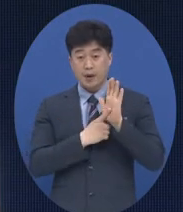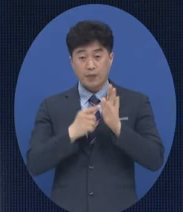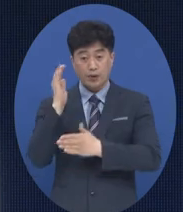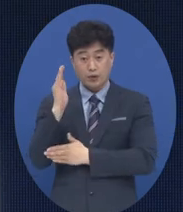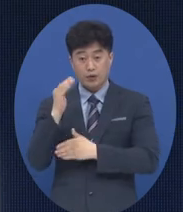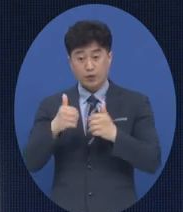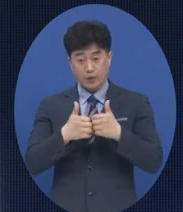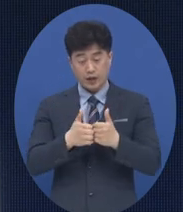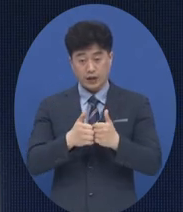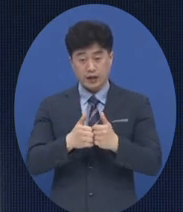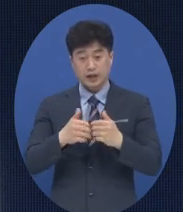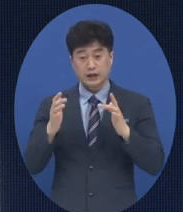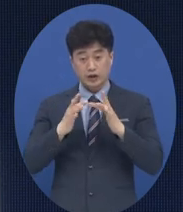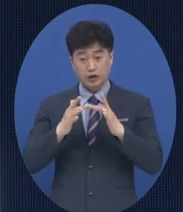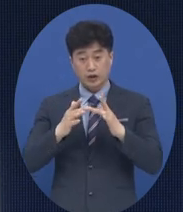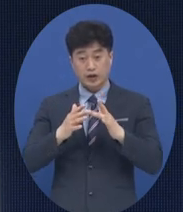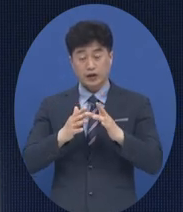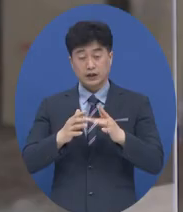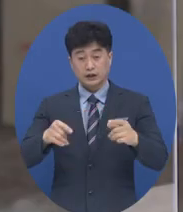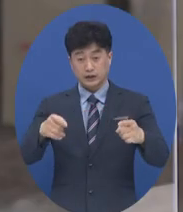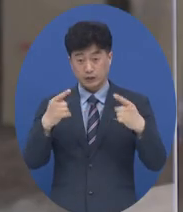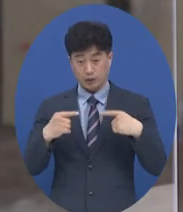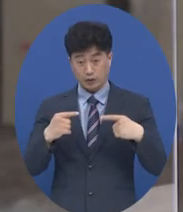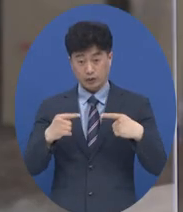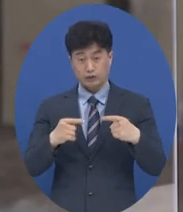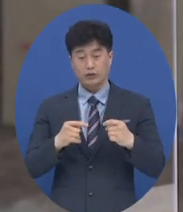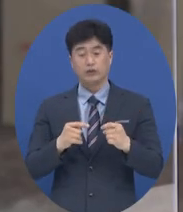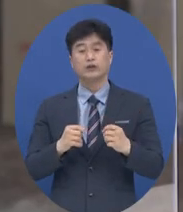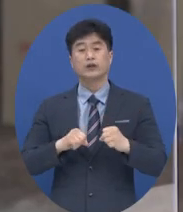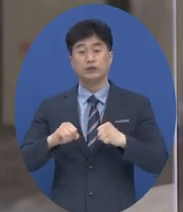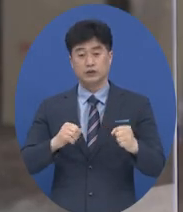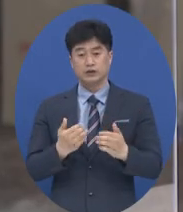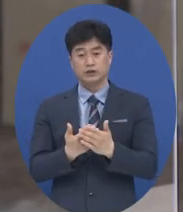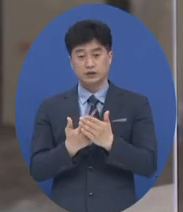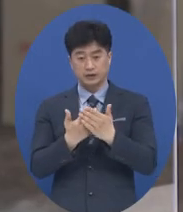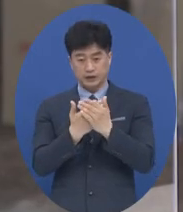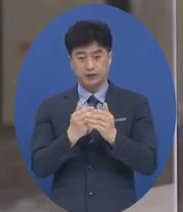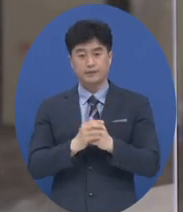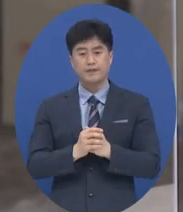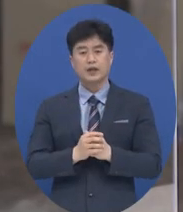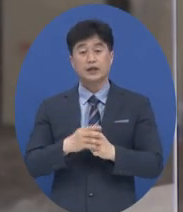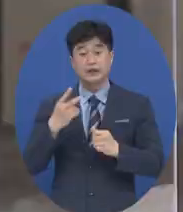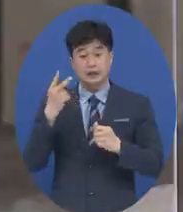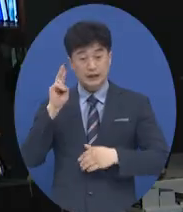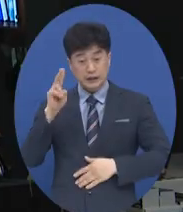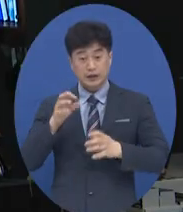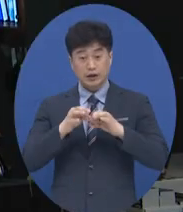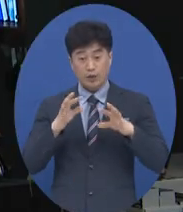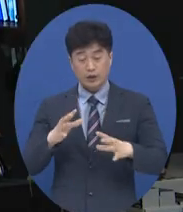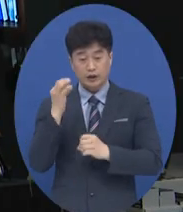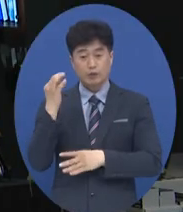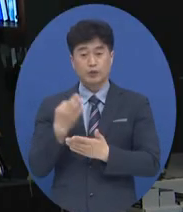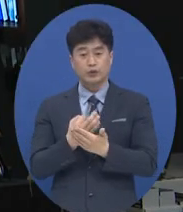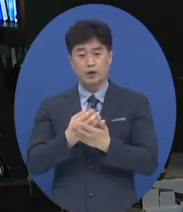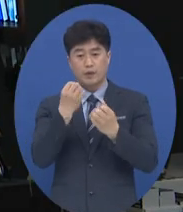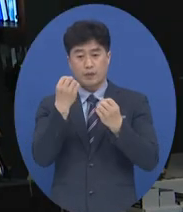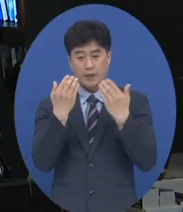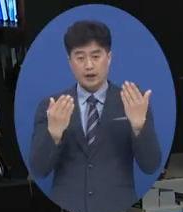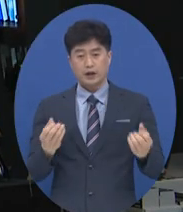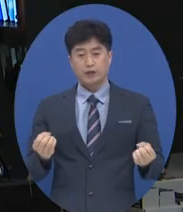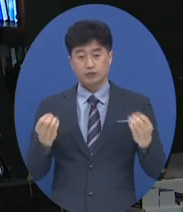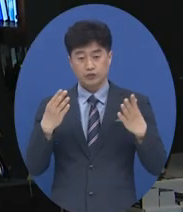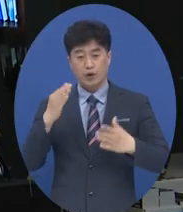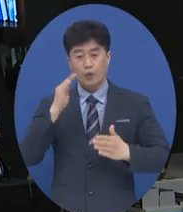등이 온오프라인에서 활발하게 이뤄졌습니다. 국제 컨퍼런스는 이틀 일정으로 기본소득 박람회